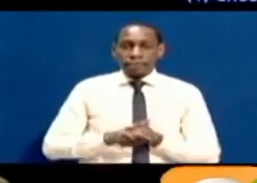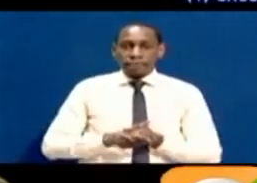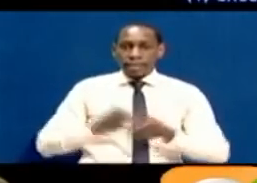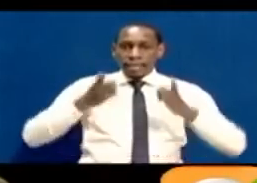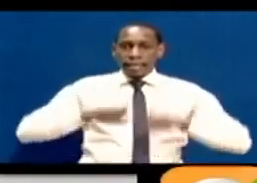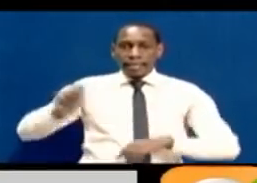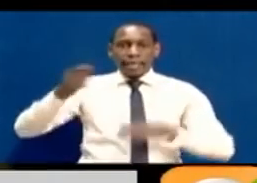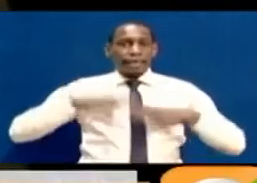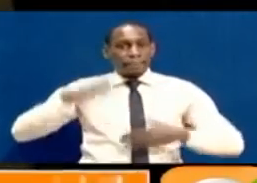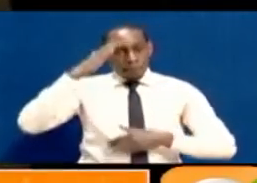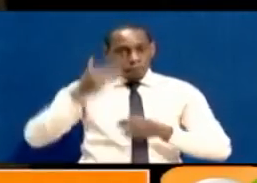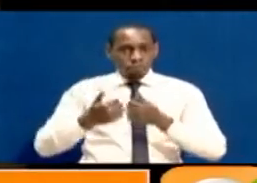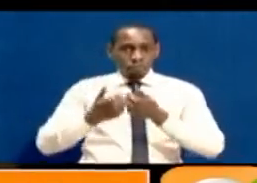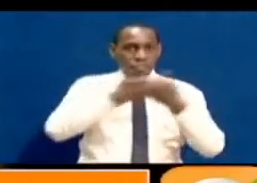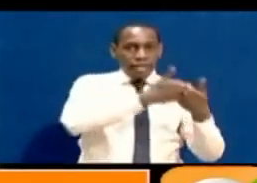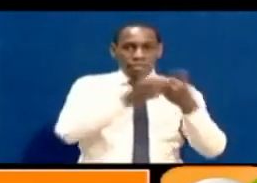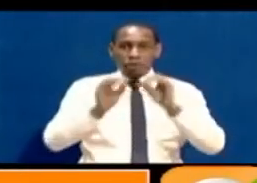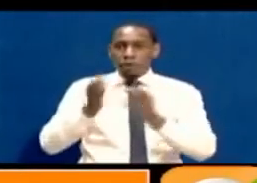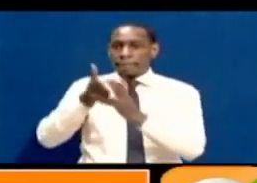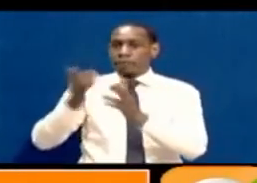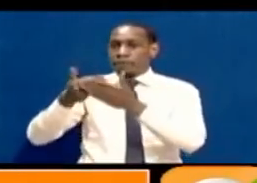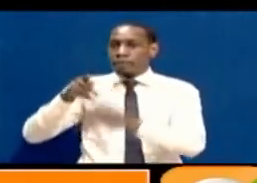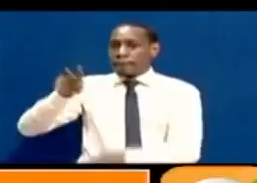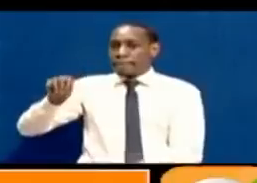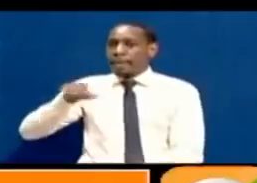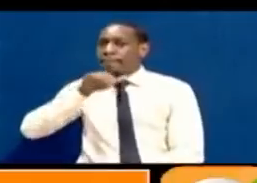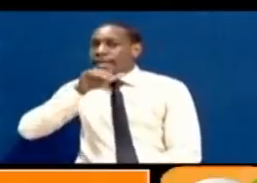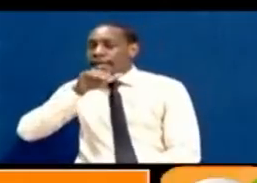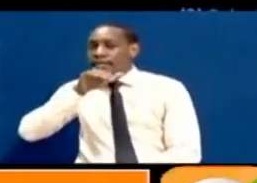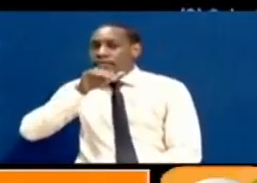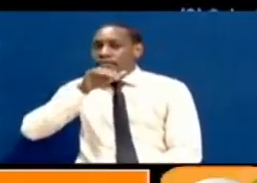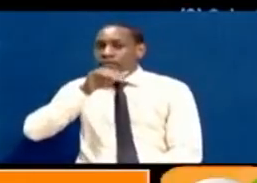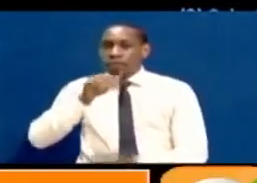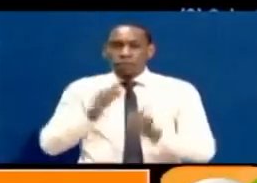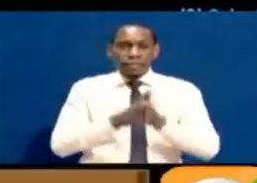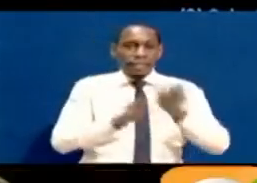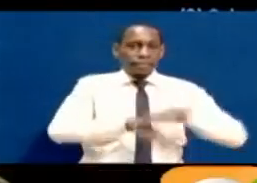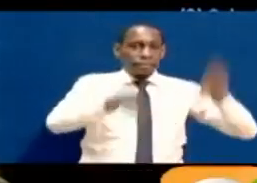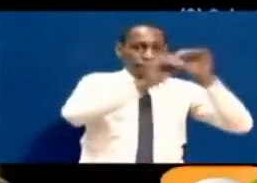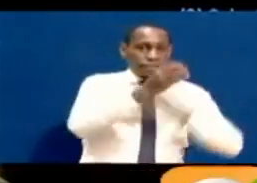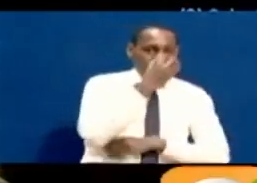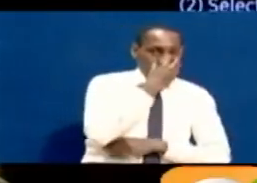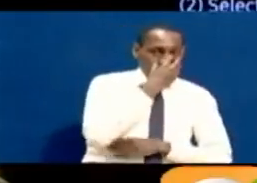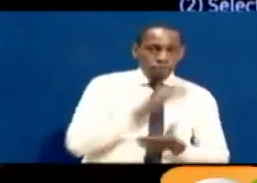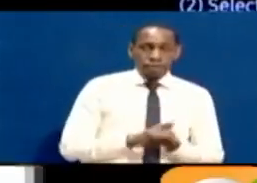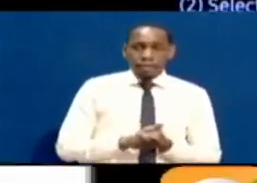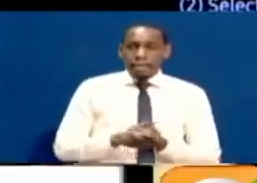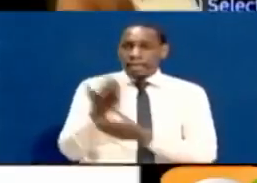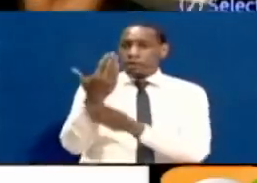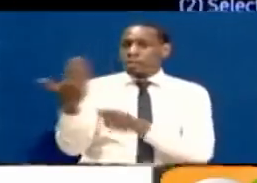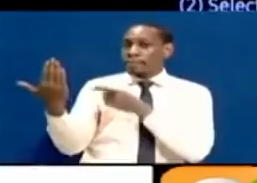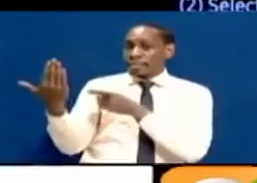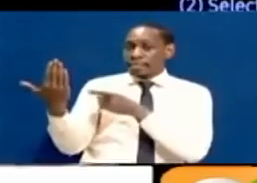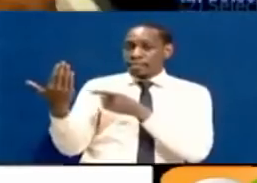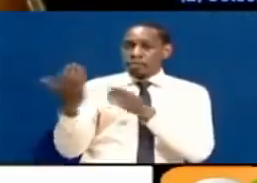know this is not a contest between former Prime Minister Raila Odinga and Deputy President William Ruto. This